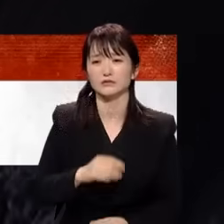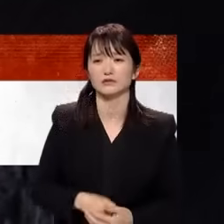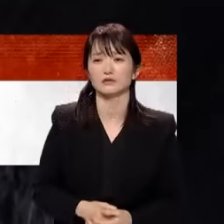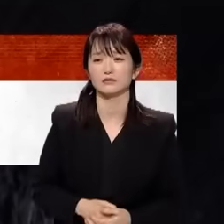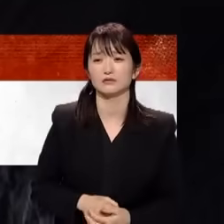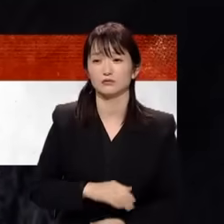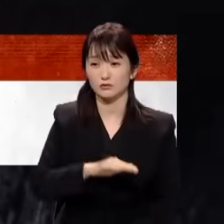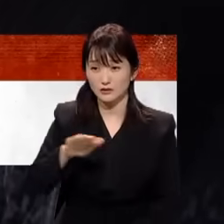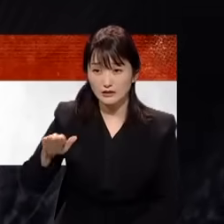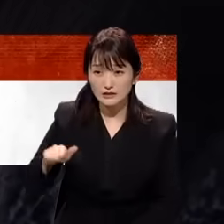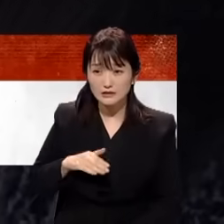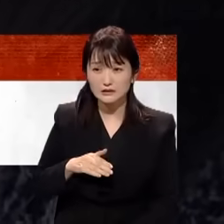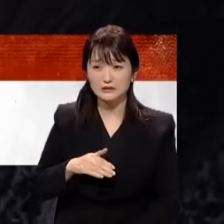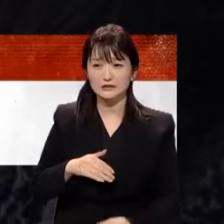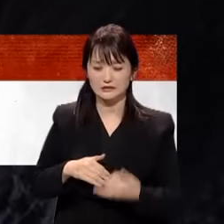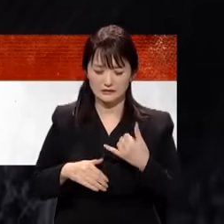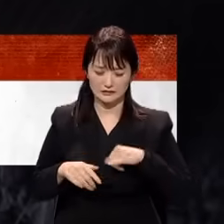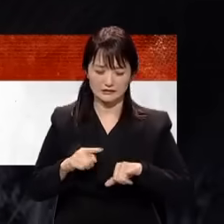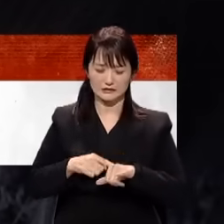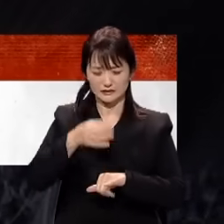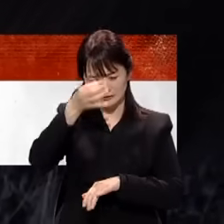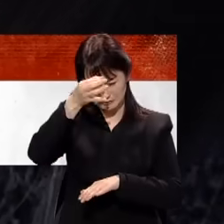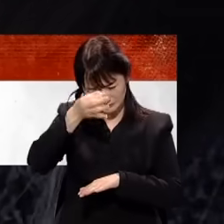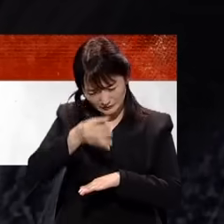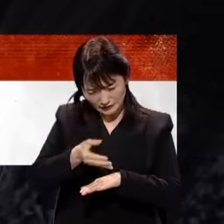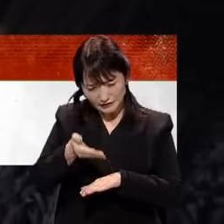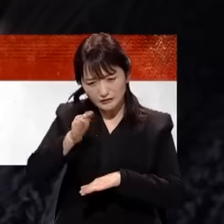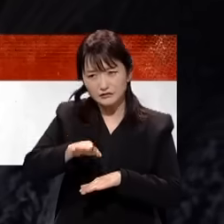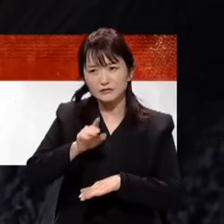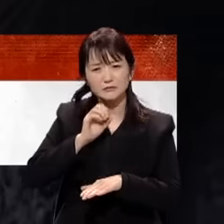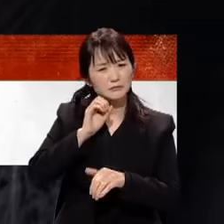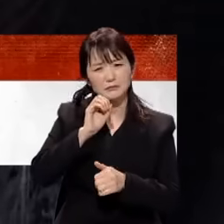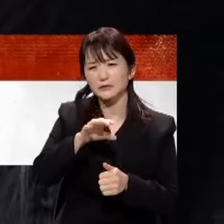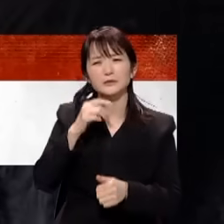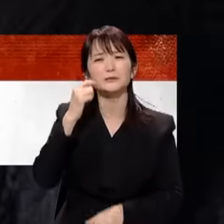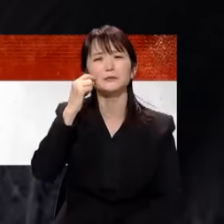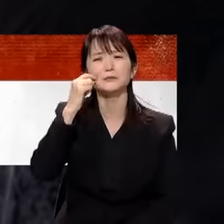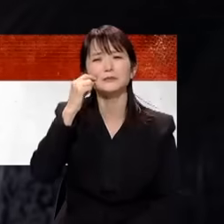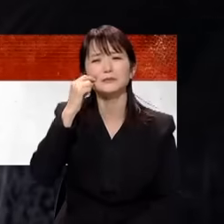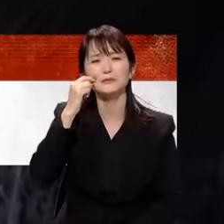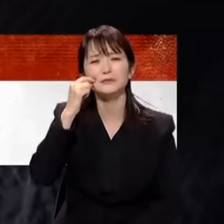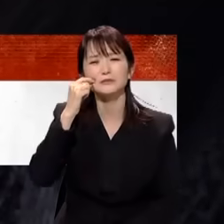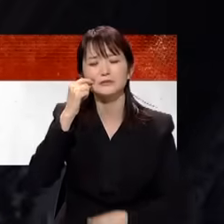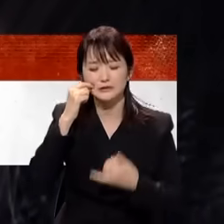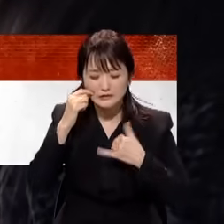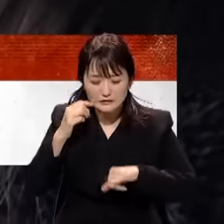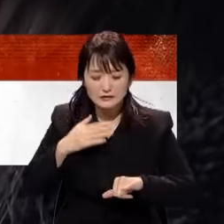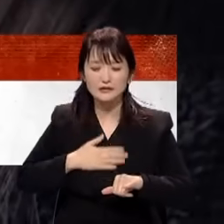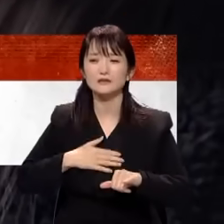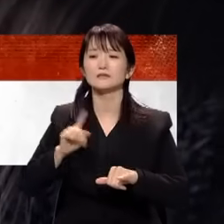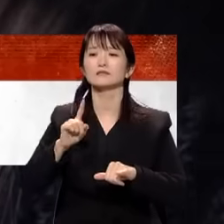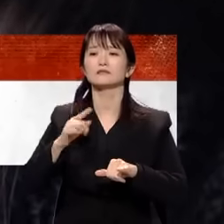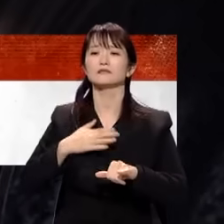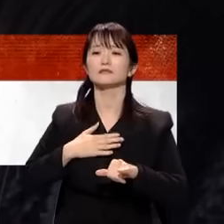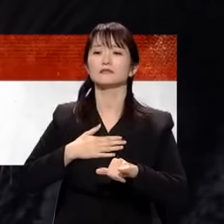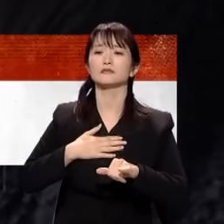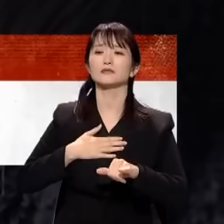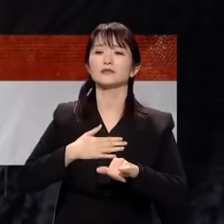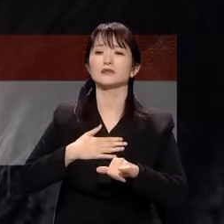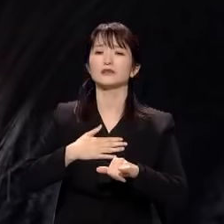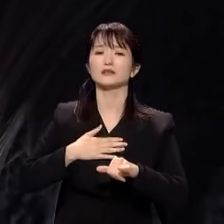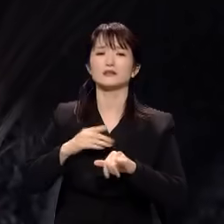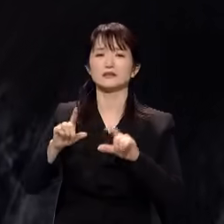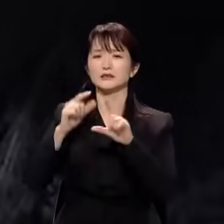그래서 우리 애들한테는 미안하지만 말 못, 애들이 알면 나를 못 살 거야